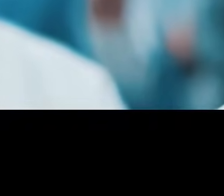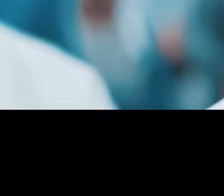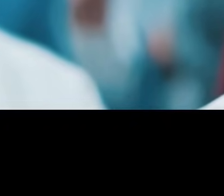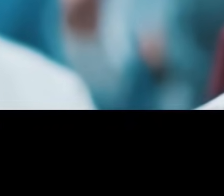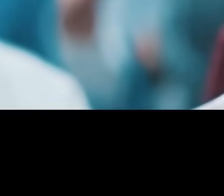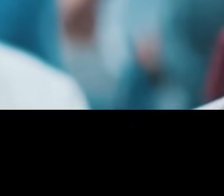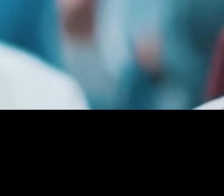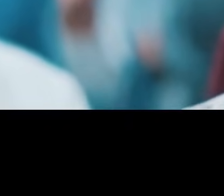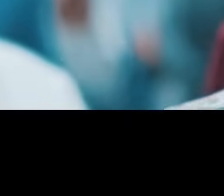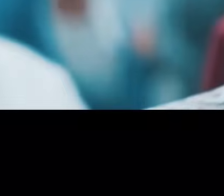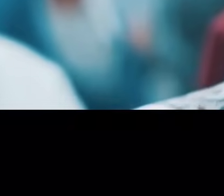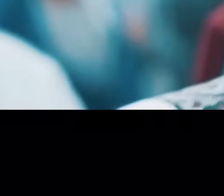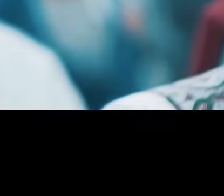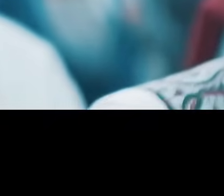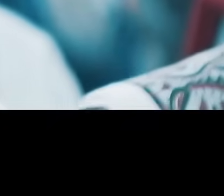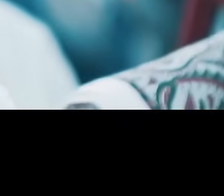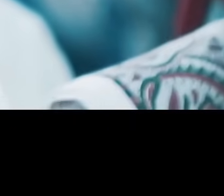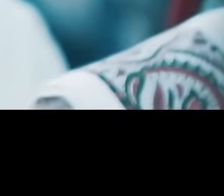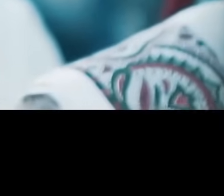mati.